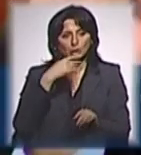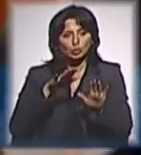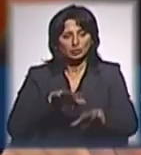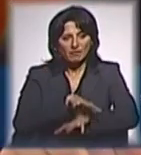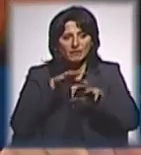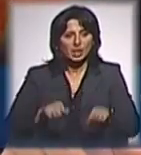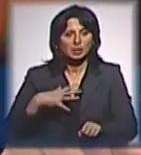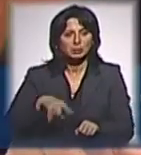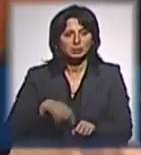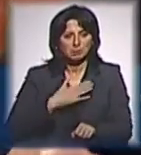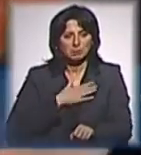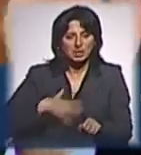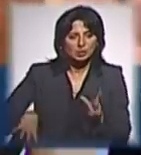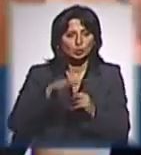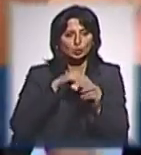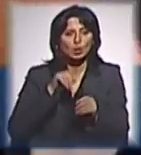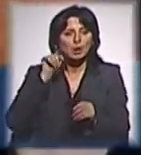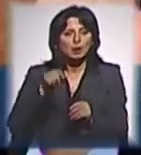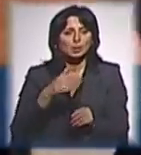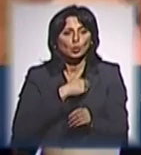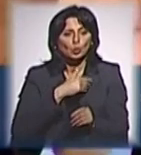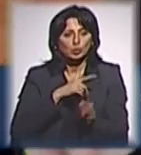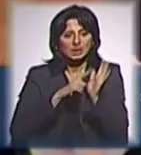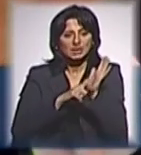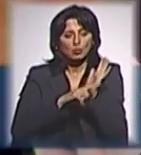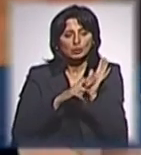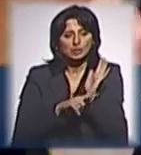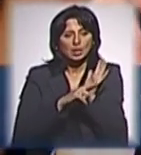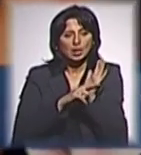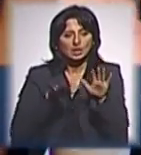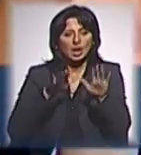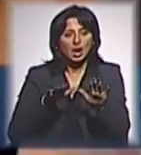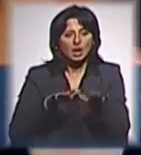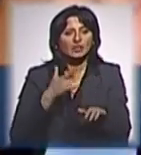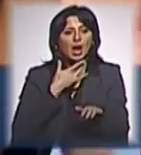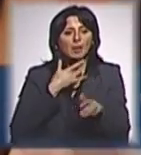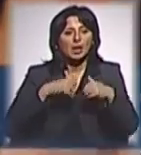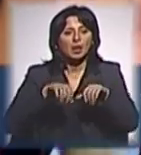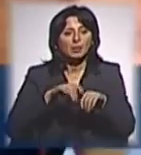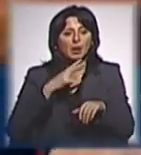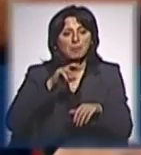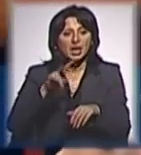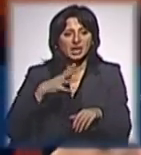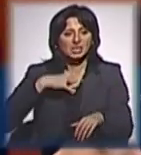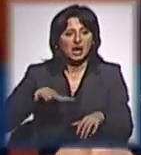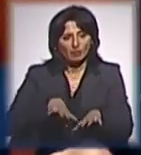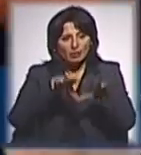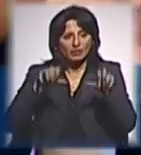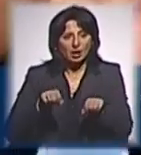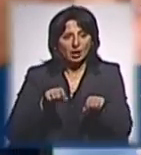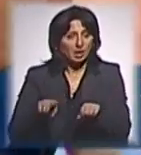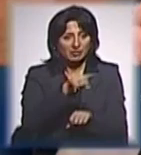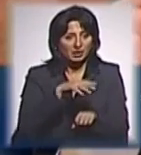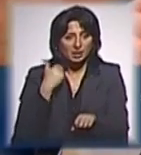ადგილი თბილისში. მას უნდა 70 ადგილი გამგებლებისა და მერების საქართველოში. თქვენ არ